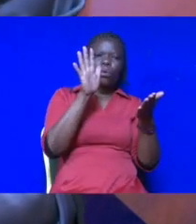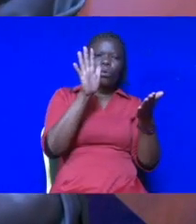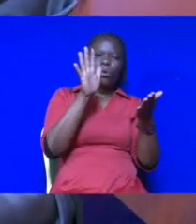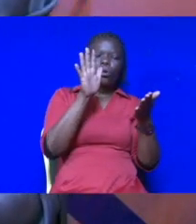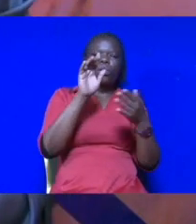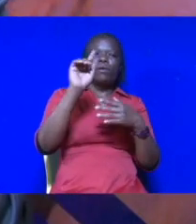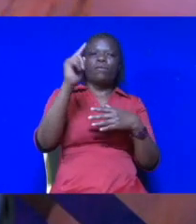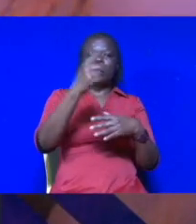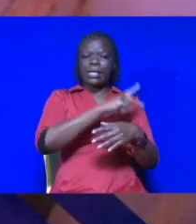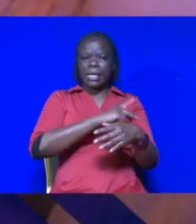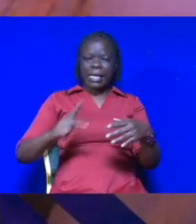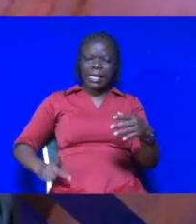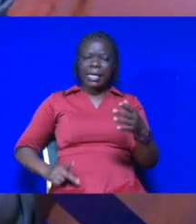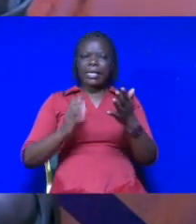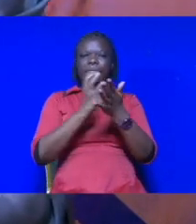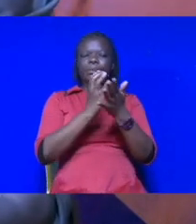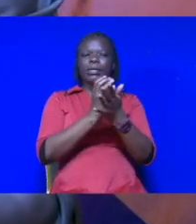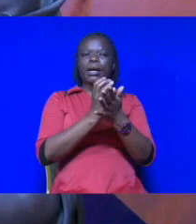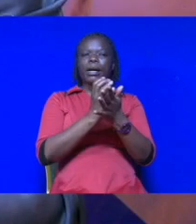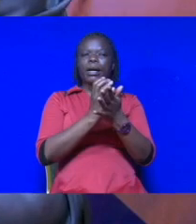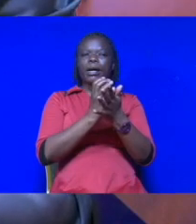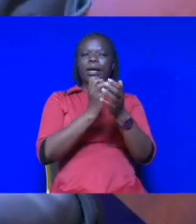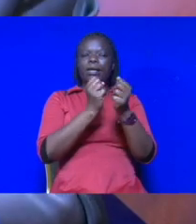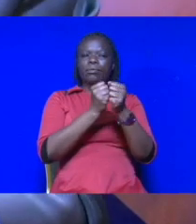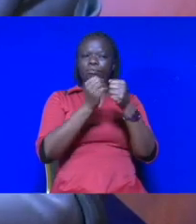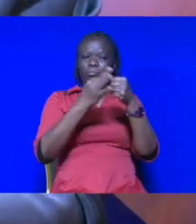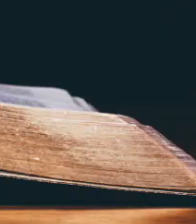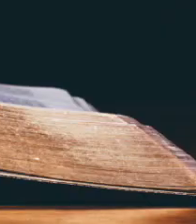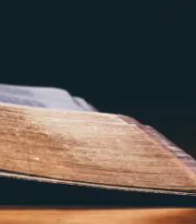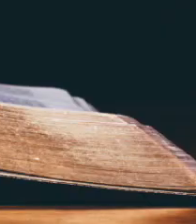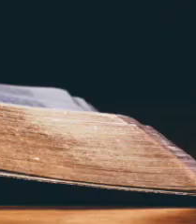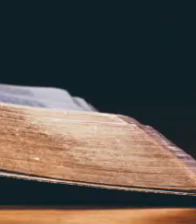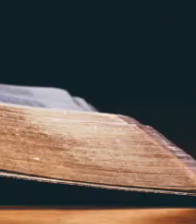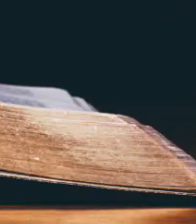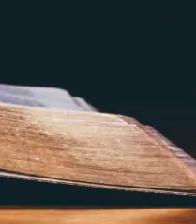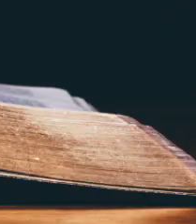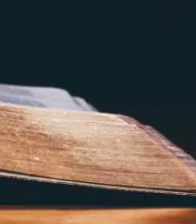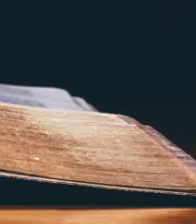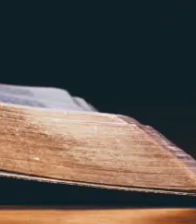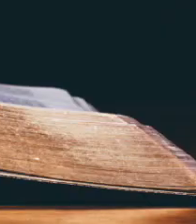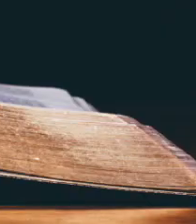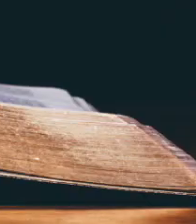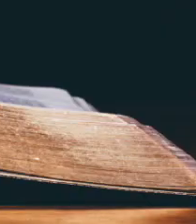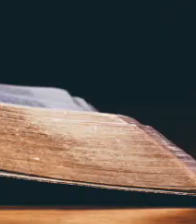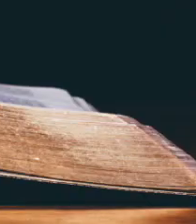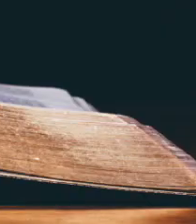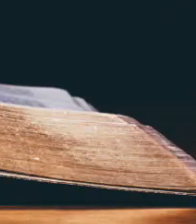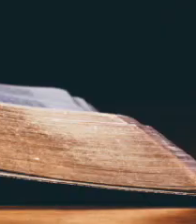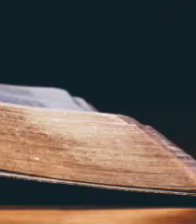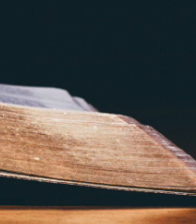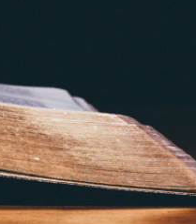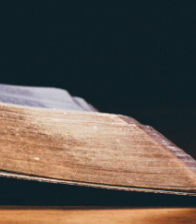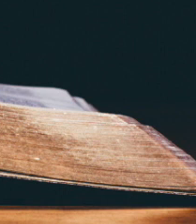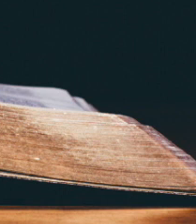Wafalme wa kwanza sura ya 18 na fungu la 41. Naye Elia akamwambia Ahabu, haya